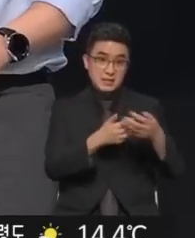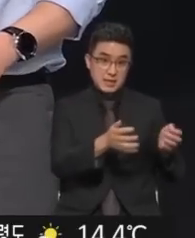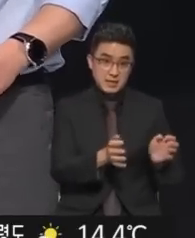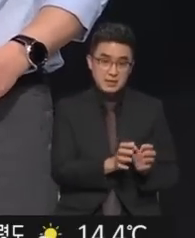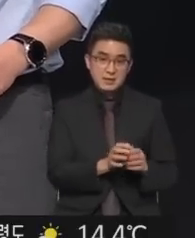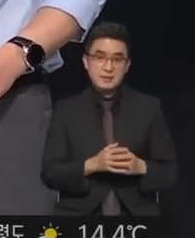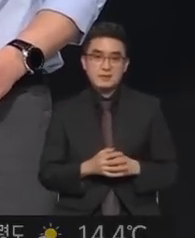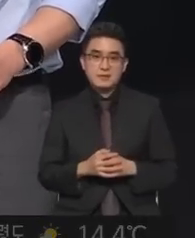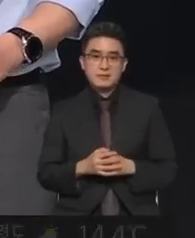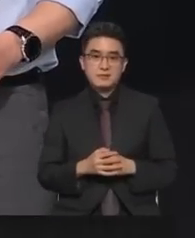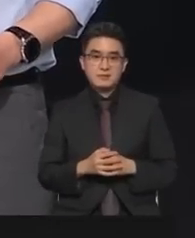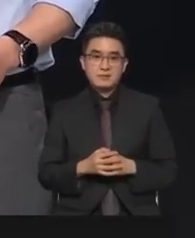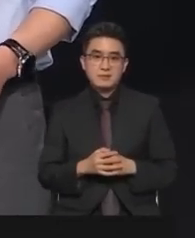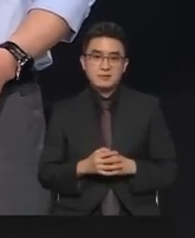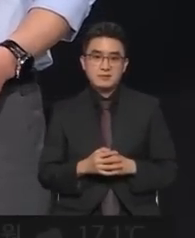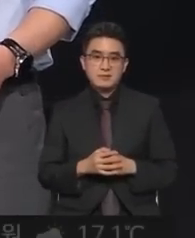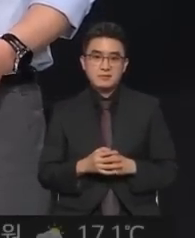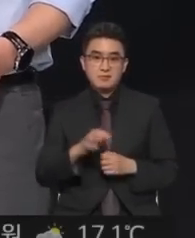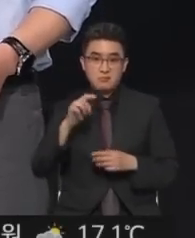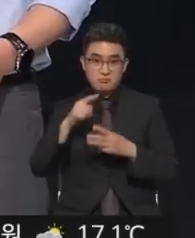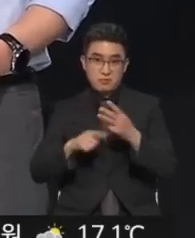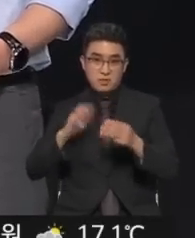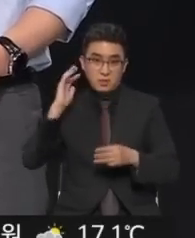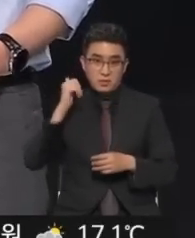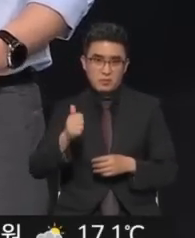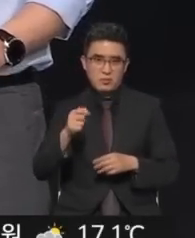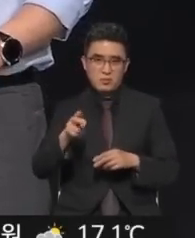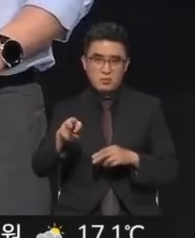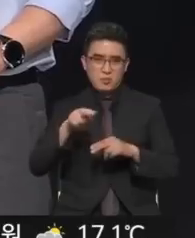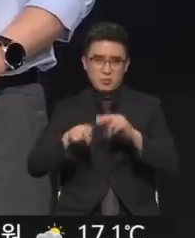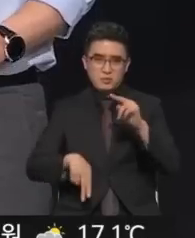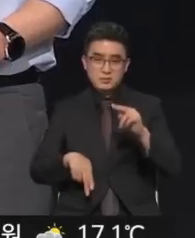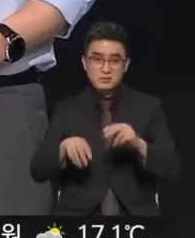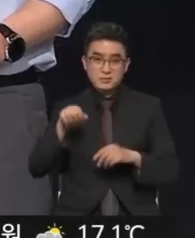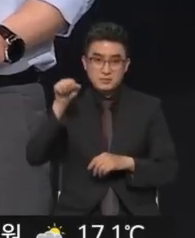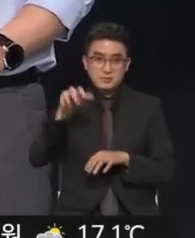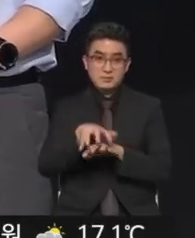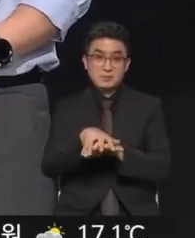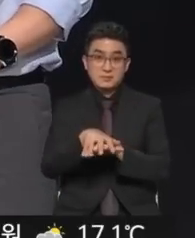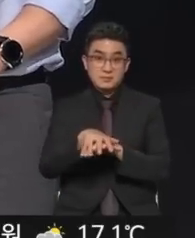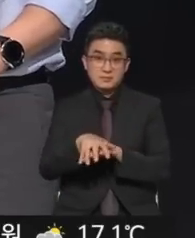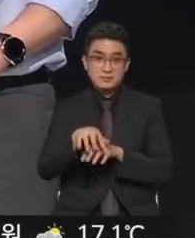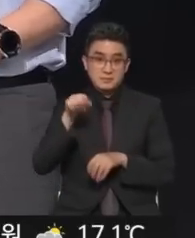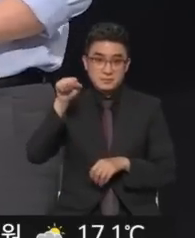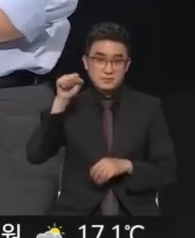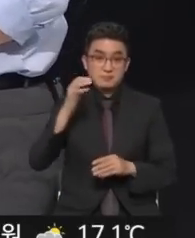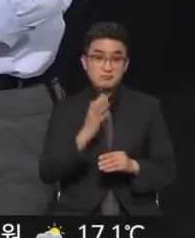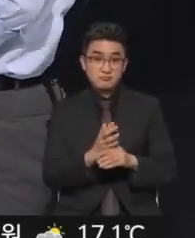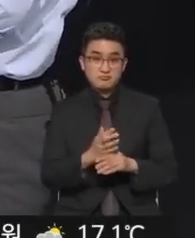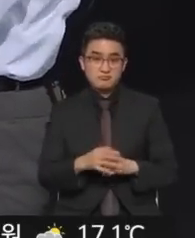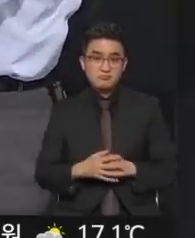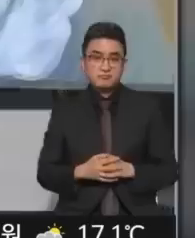윤석열 대통령 퇴진 집회도 언급하며 장애투쟁 카드까지 슬쩍 내비쳤는데요.